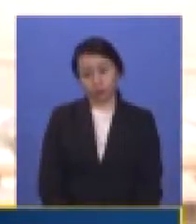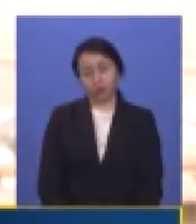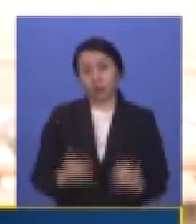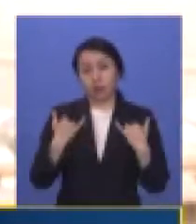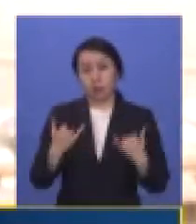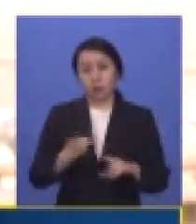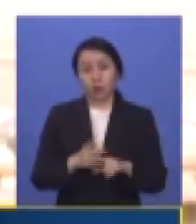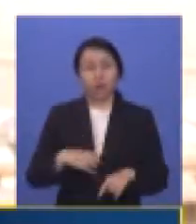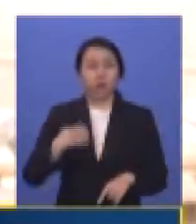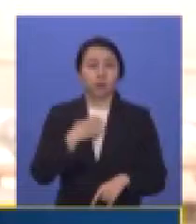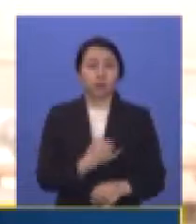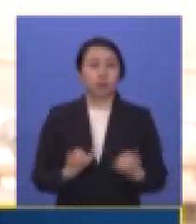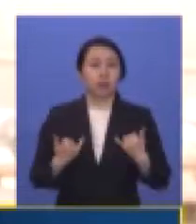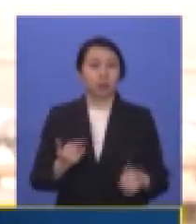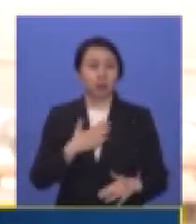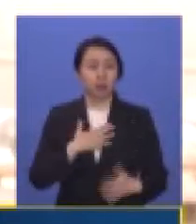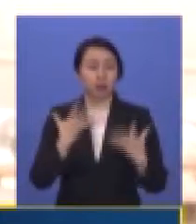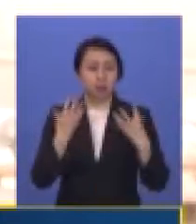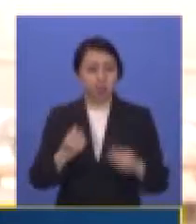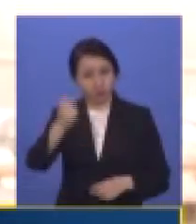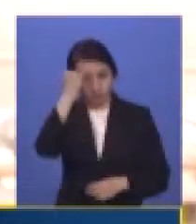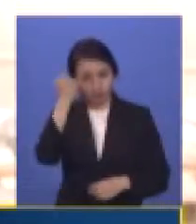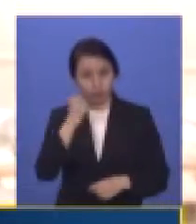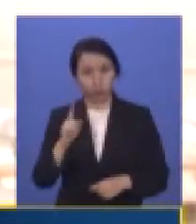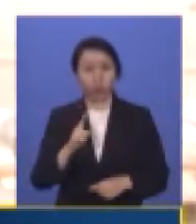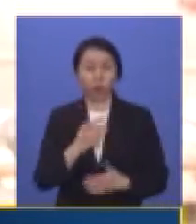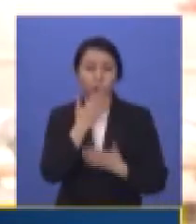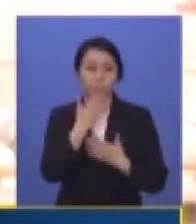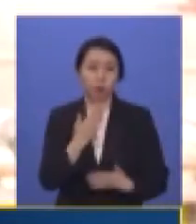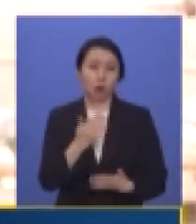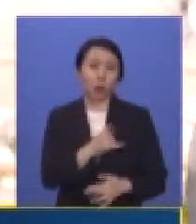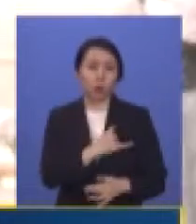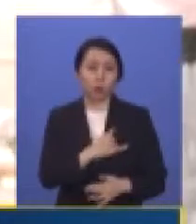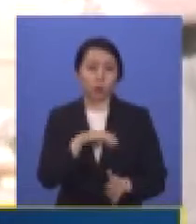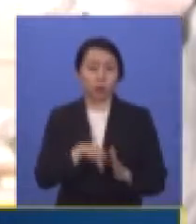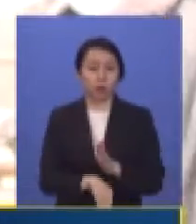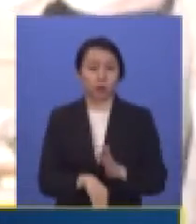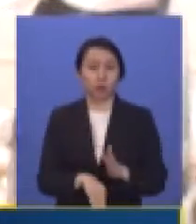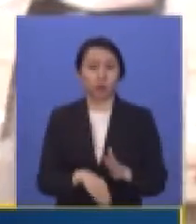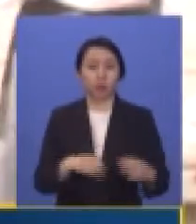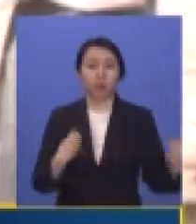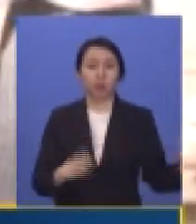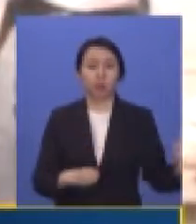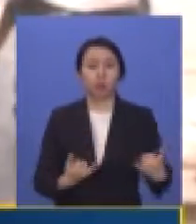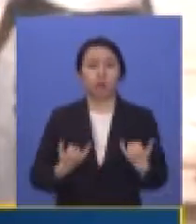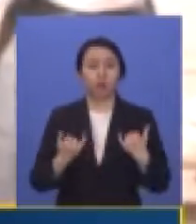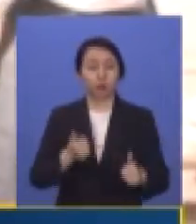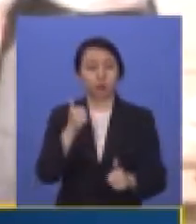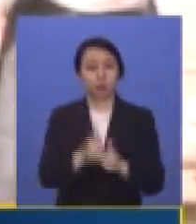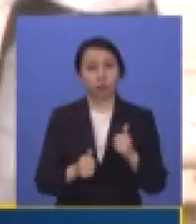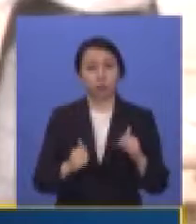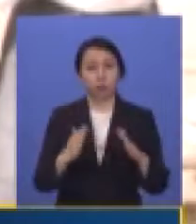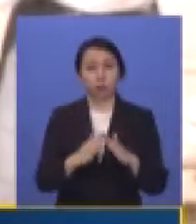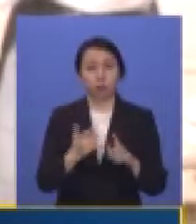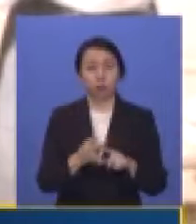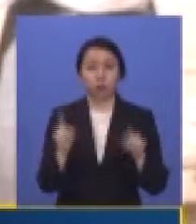Сегодня очень значимый для меня день. Спасибо всем, кто ценит культуру, кто отметил мой вклад. Пусть дамбру уважают, пусть в каждом доме будет